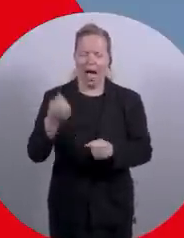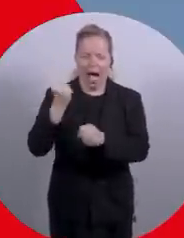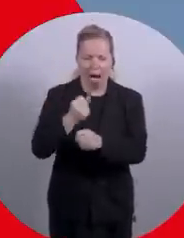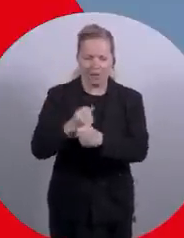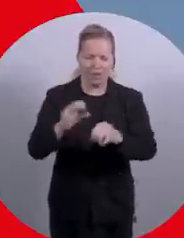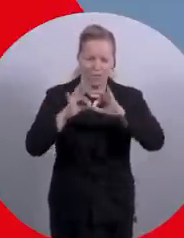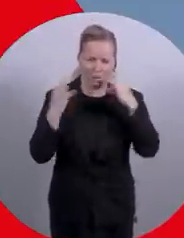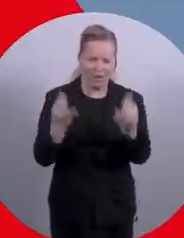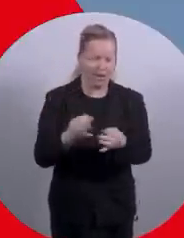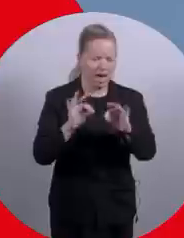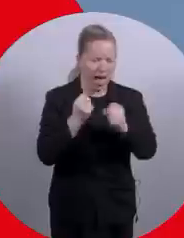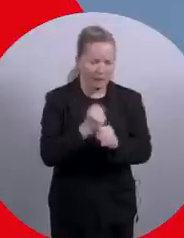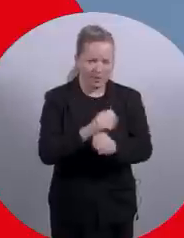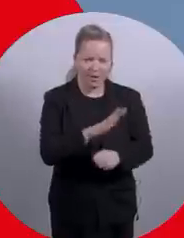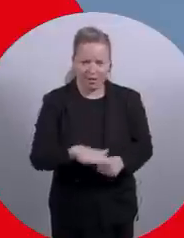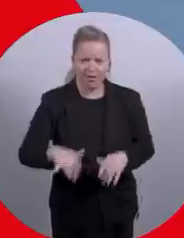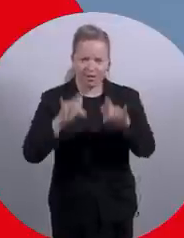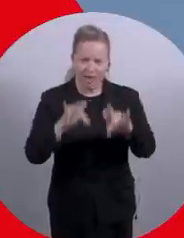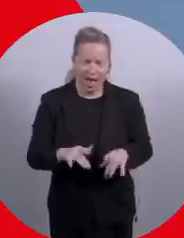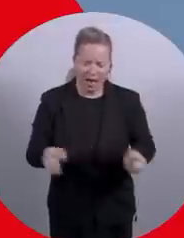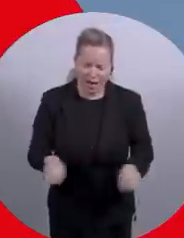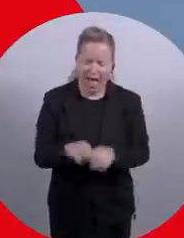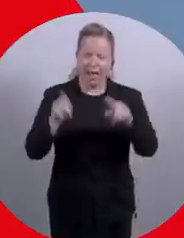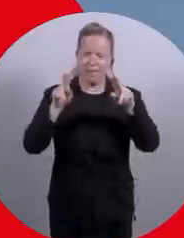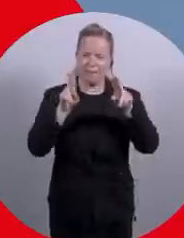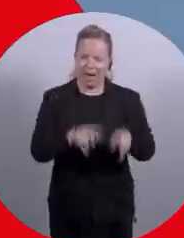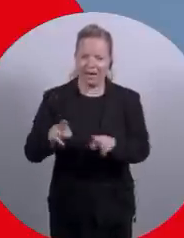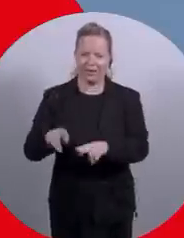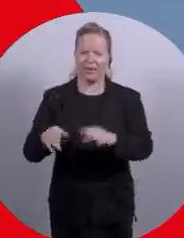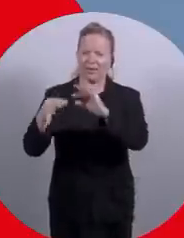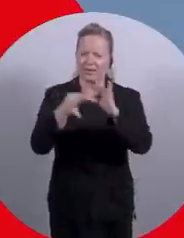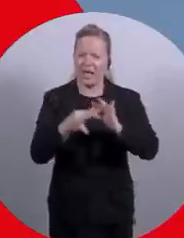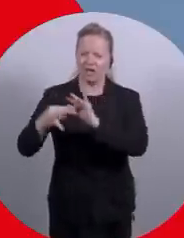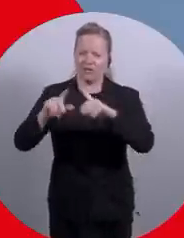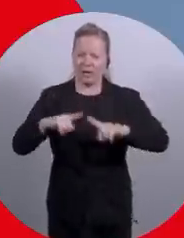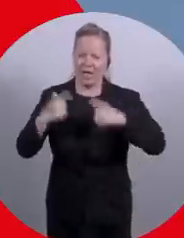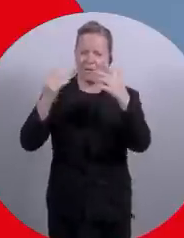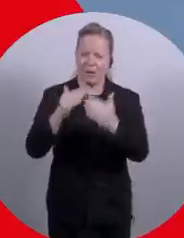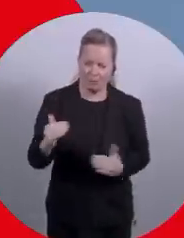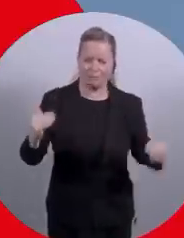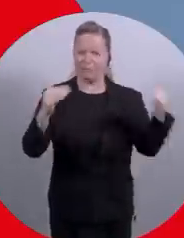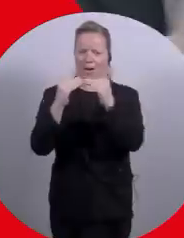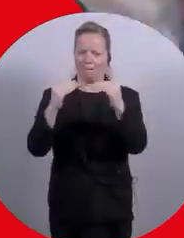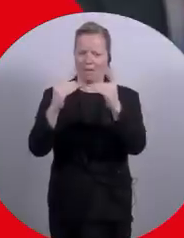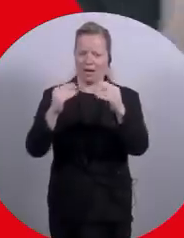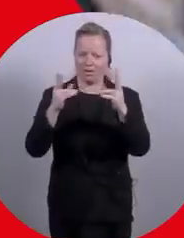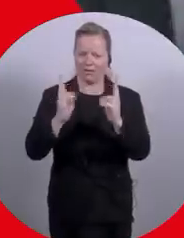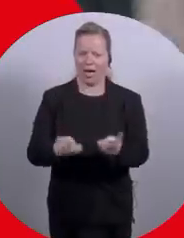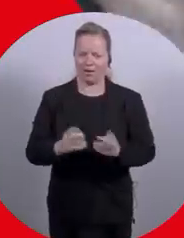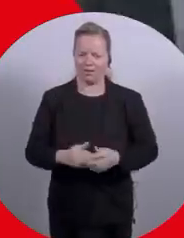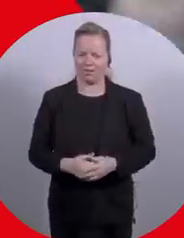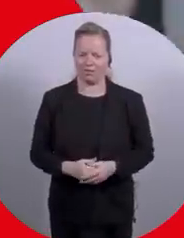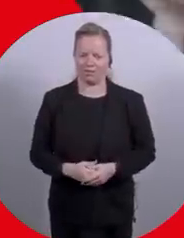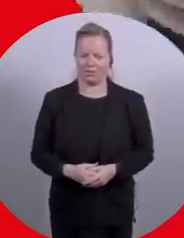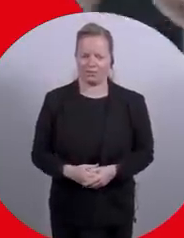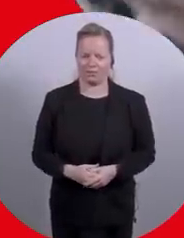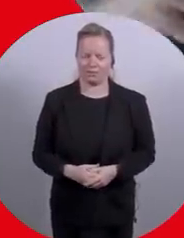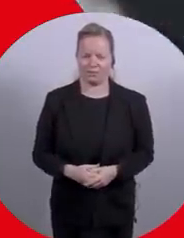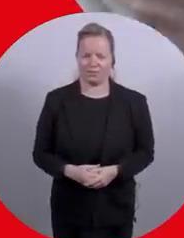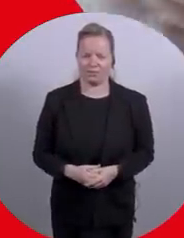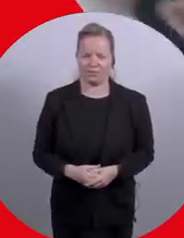gleichberechtigt am gesellschaftlichen Leben teilhaben können liebe Genossinnen und Genossen und